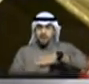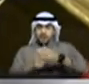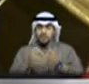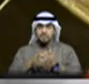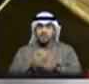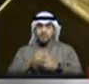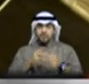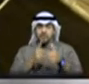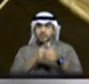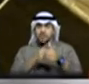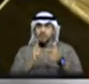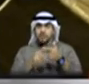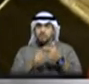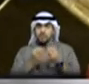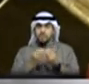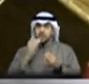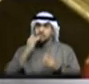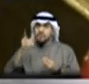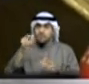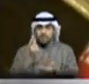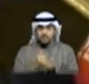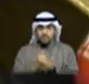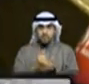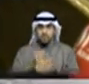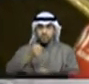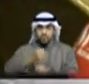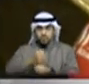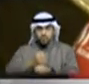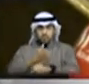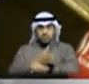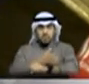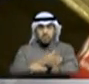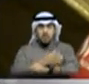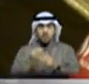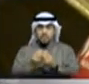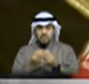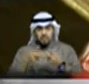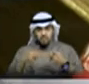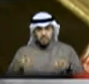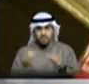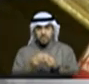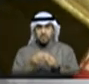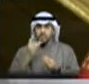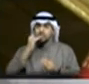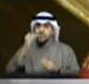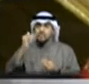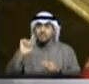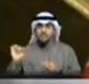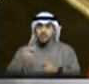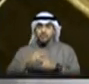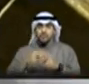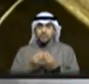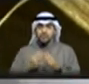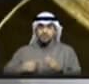وزارة شؤون الشباب بمساهمتها تكمل الجهود الكبيرة لحققها الشباب هذه المجموعة